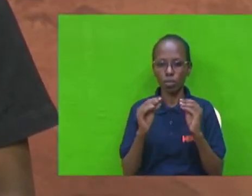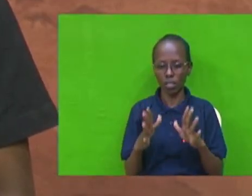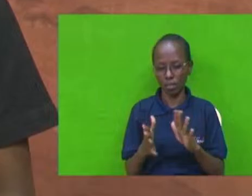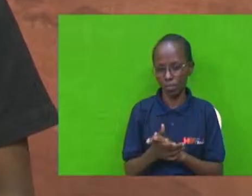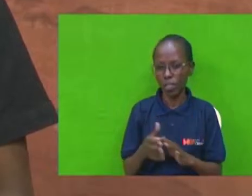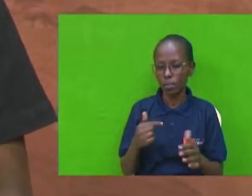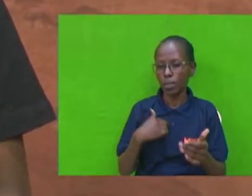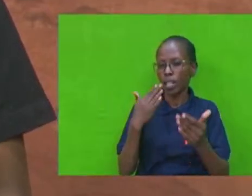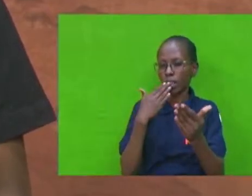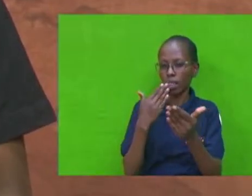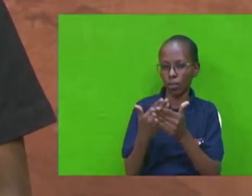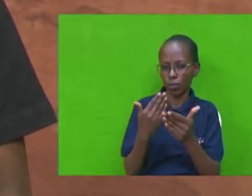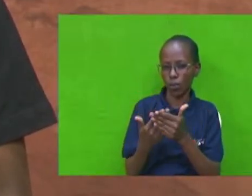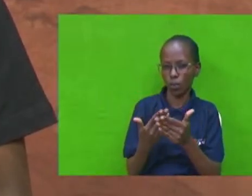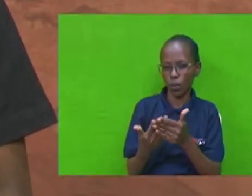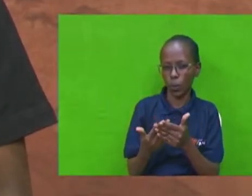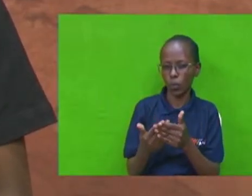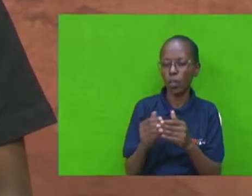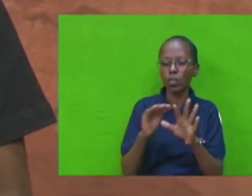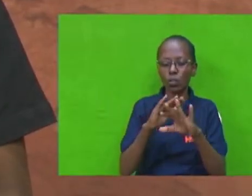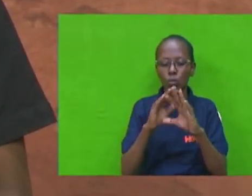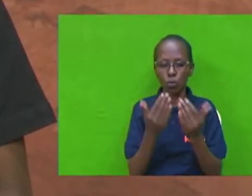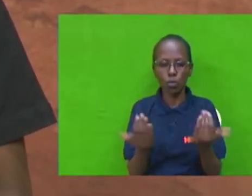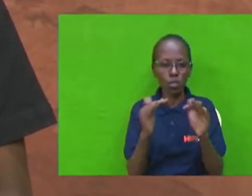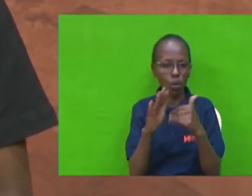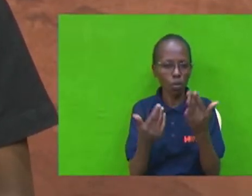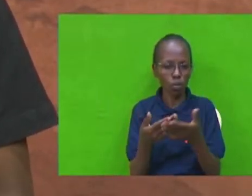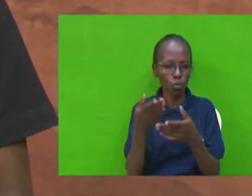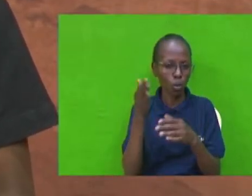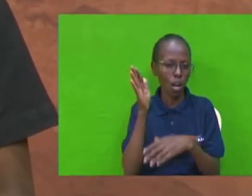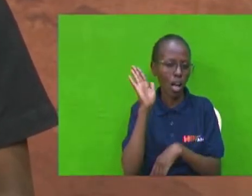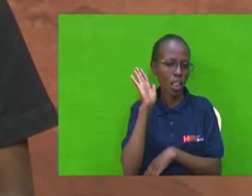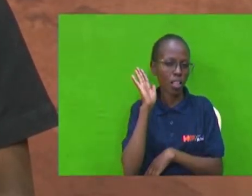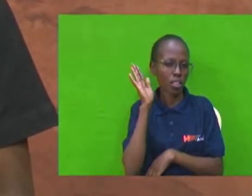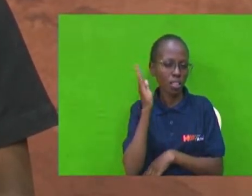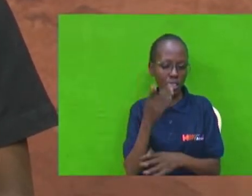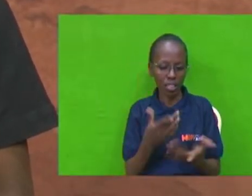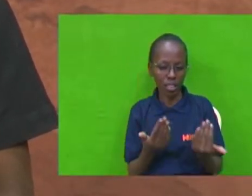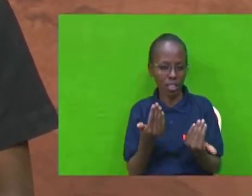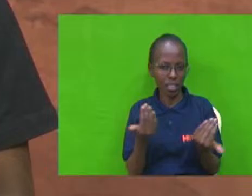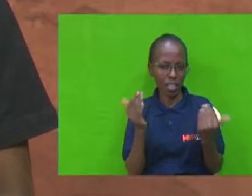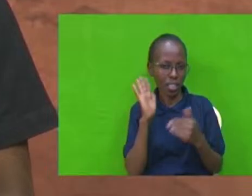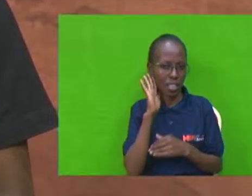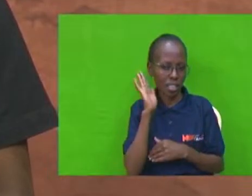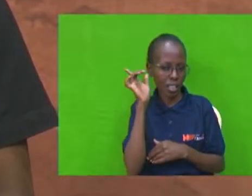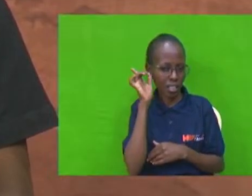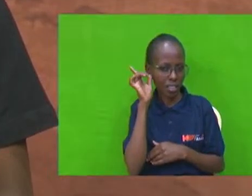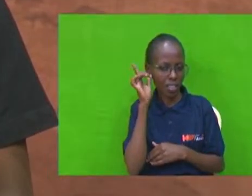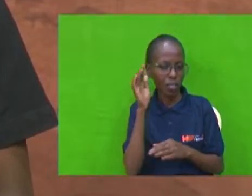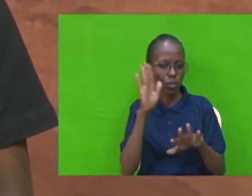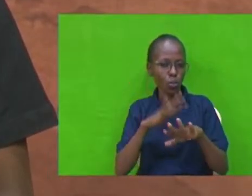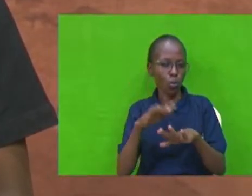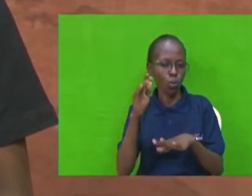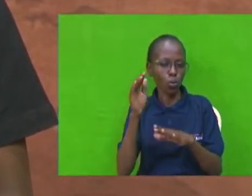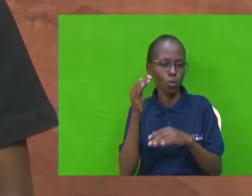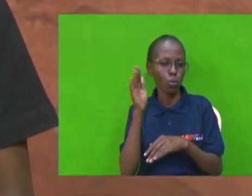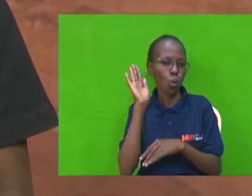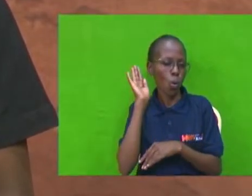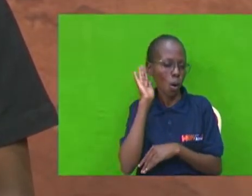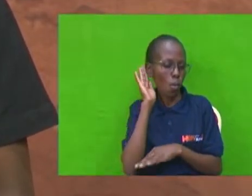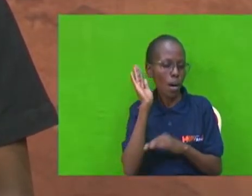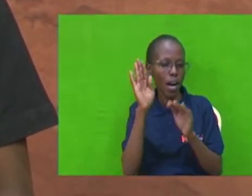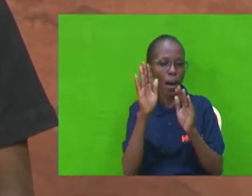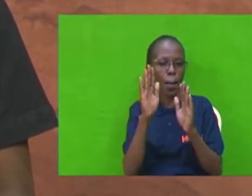Nashukuru. Kwa hivyo watoto wote mnaotusikiliza, ni muhimu kuwatii wazazi. Hii ni ahadi ya Mungu ambao ni ya kweli na